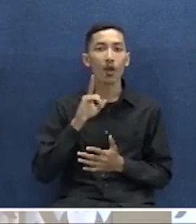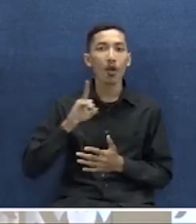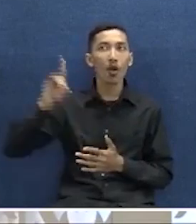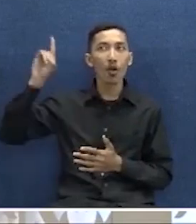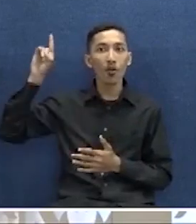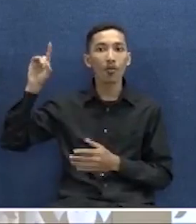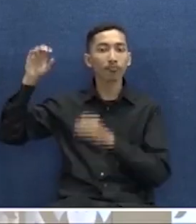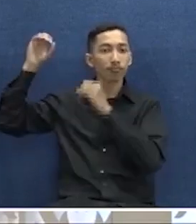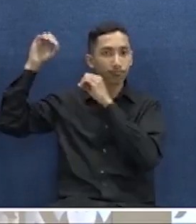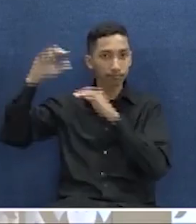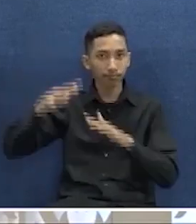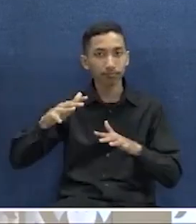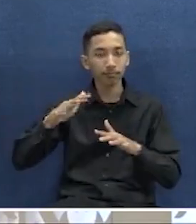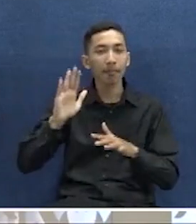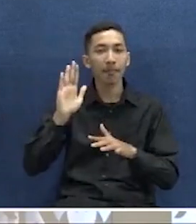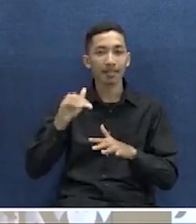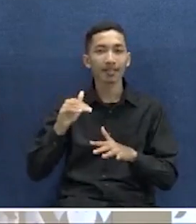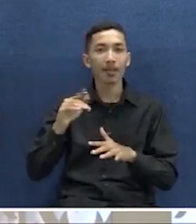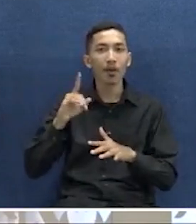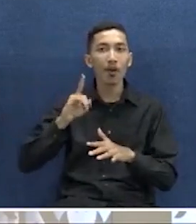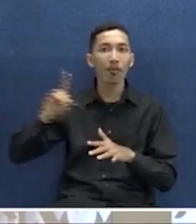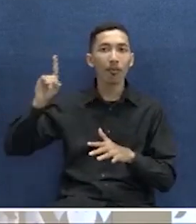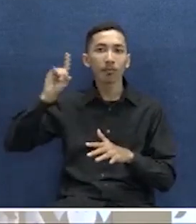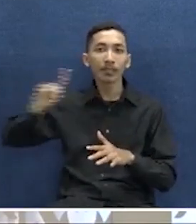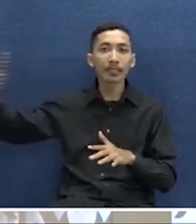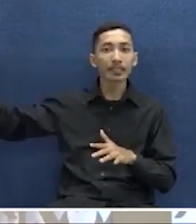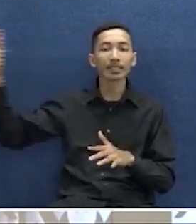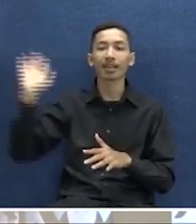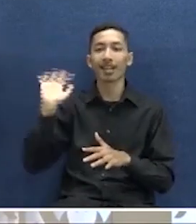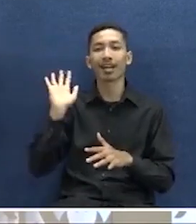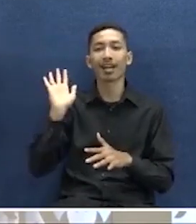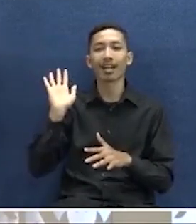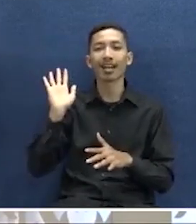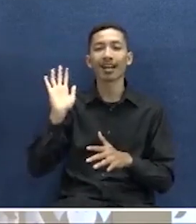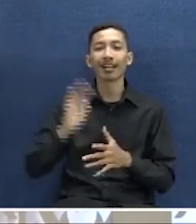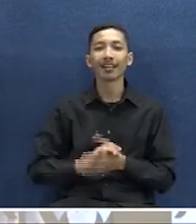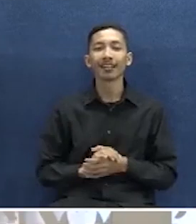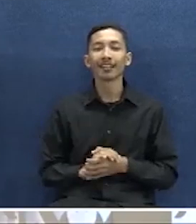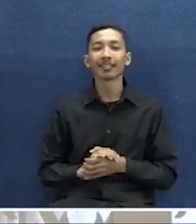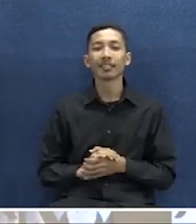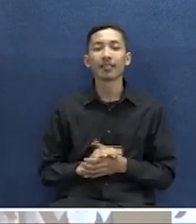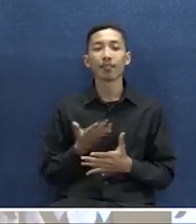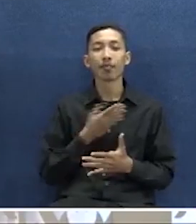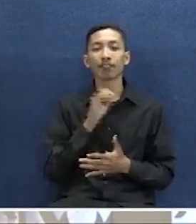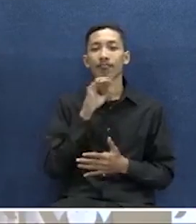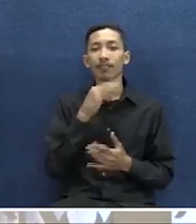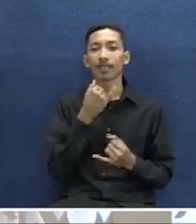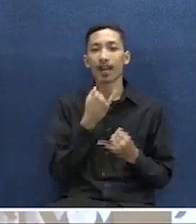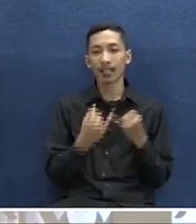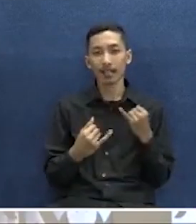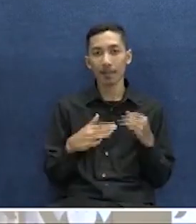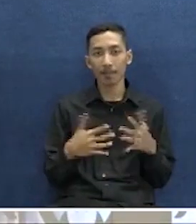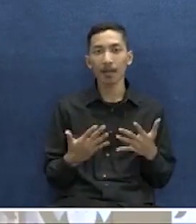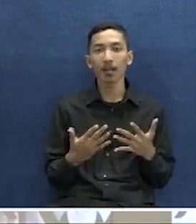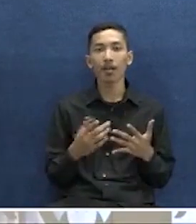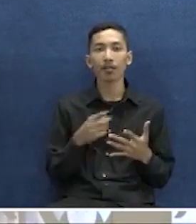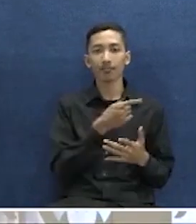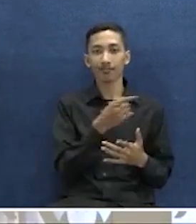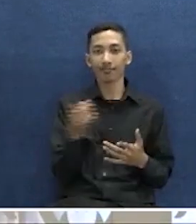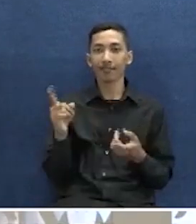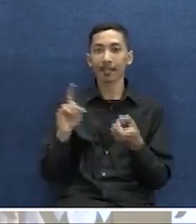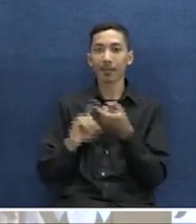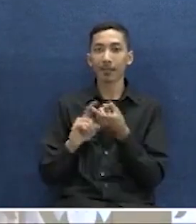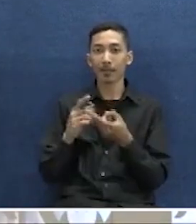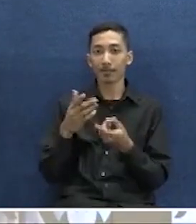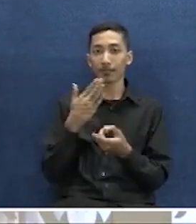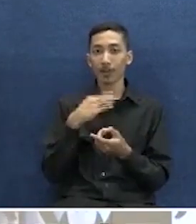melalaikan kita Allah nggak akan tinggalkan kita jadi harus meluruskan itu kemudian yang terakhir dari saya kalau teman-teman dalam segala